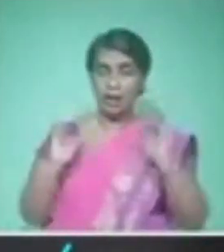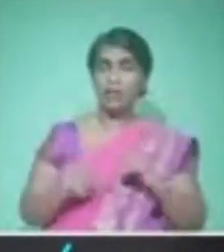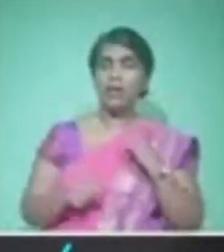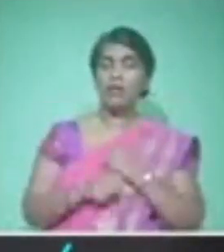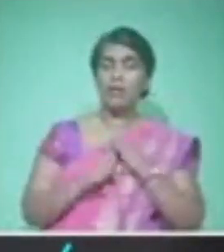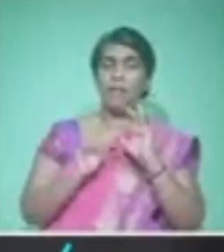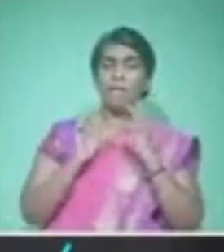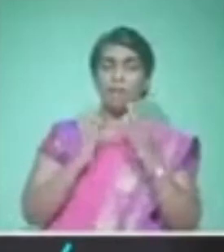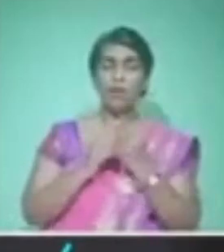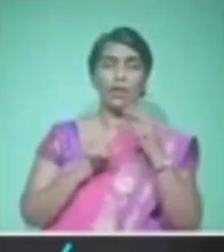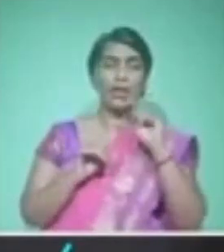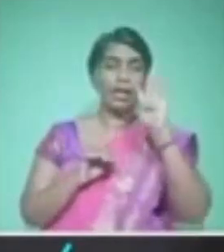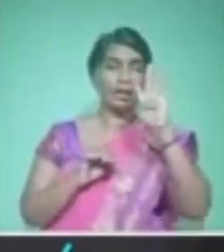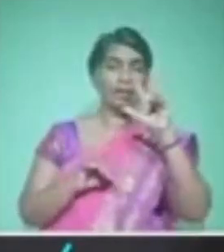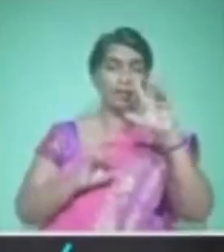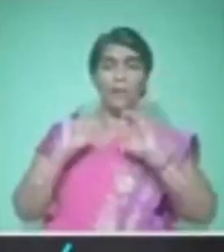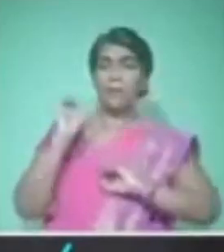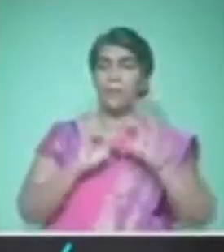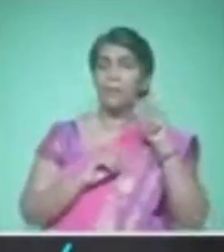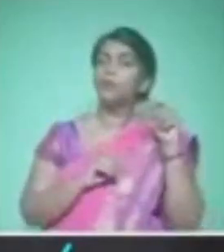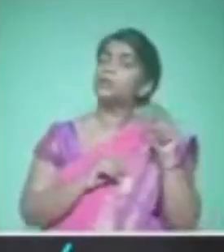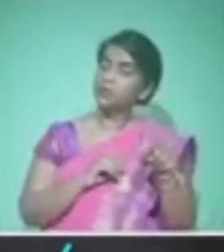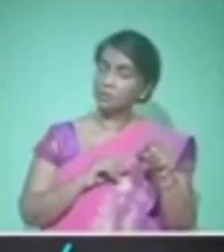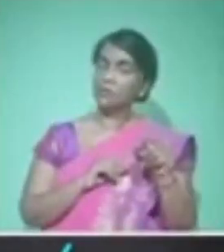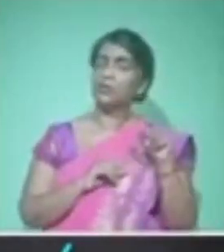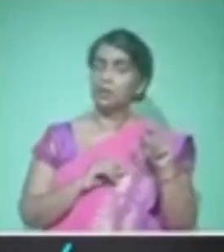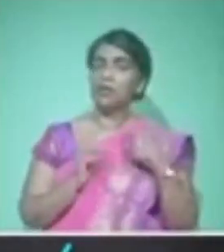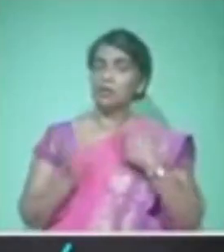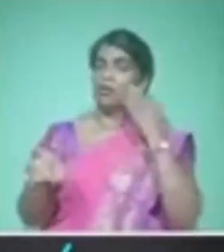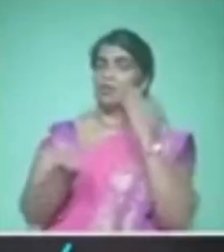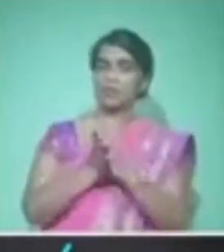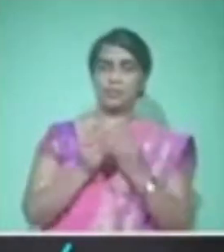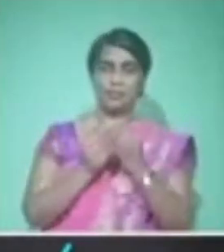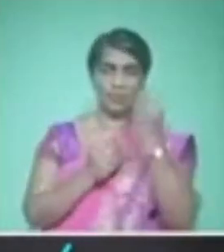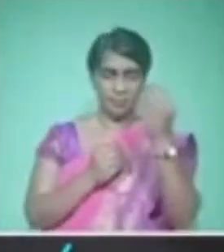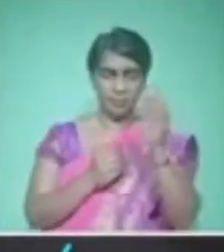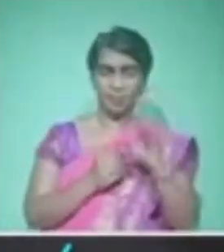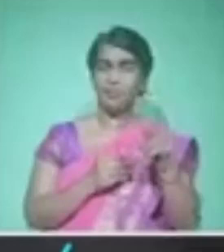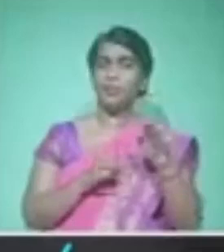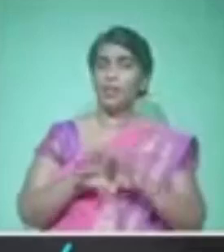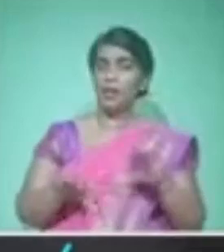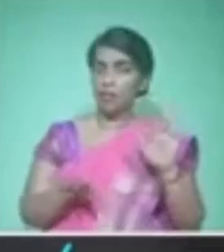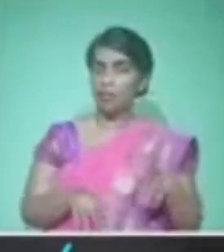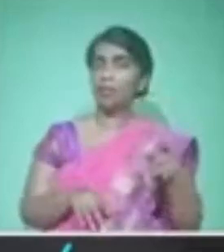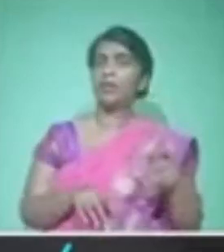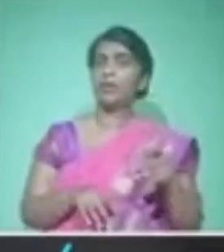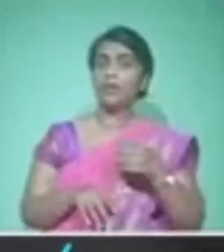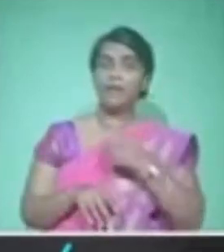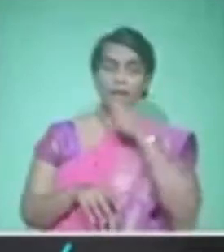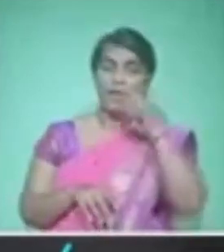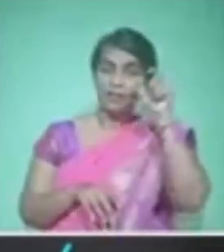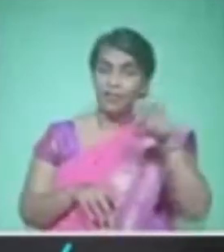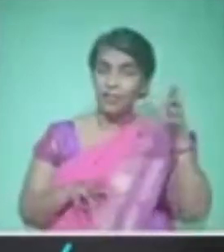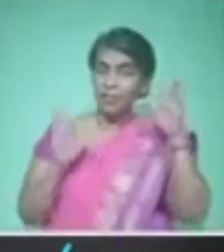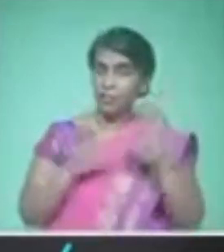පවුල් 148ක් ඉන්නවා අපි කියන්නේ ඒ අයට තමයි මේ සහනාධාරය දෙන්න ඕනේ දරුවන් ඉන්න තැන්වල ජේෂ්ඨ පුරවැසියන් ඉන්න